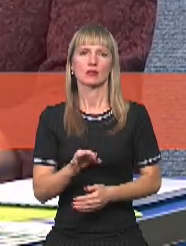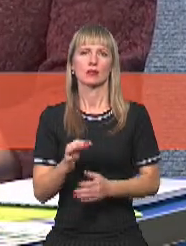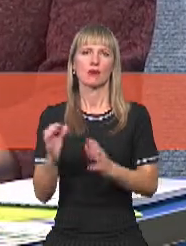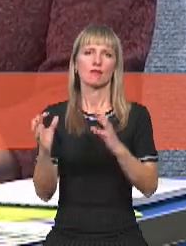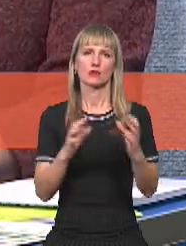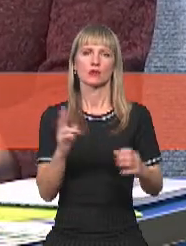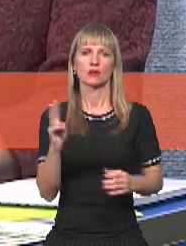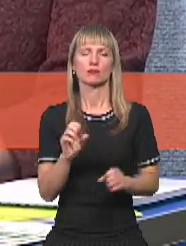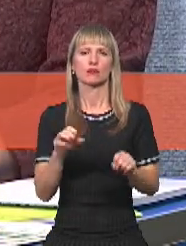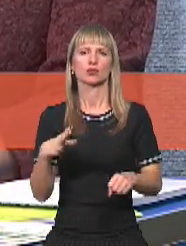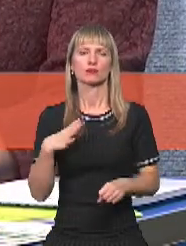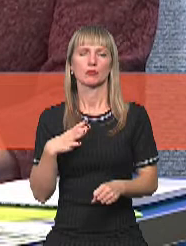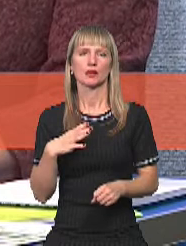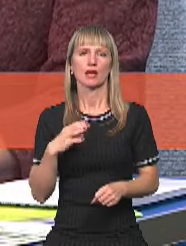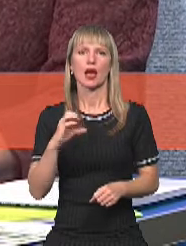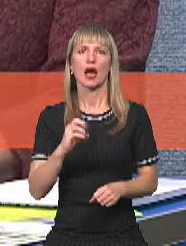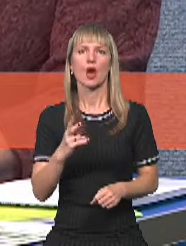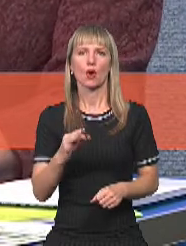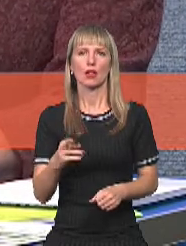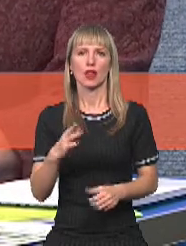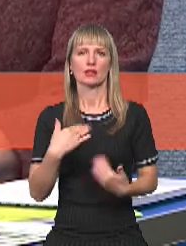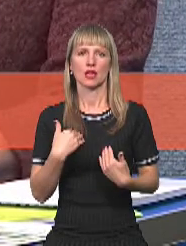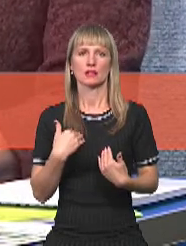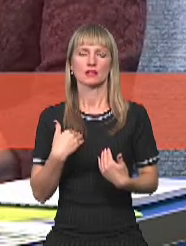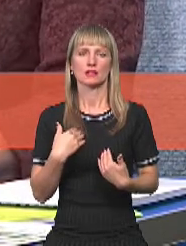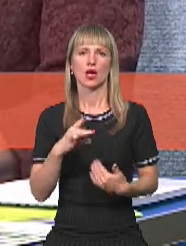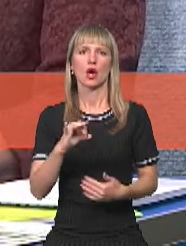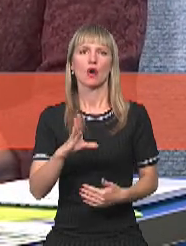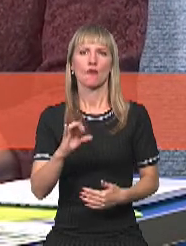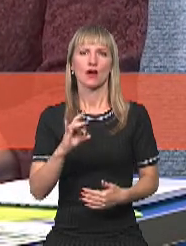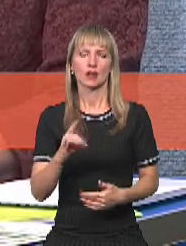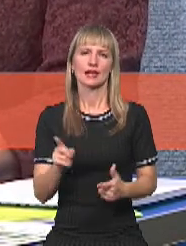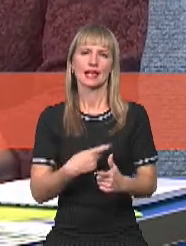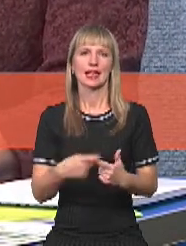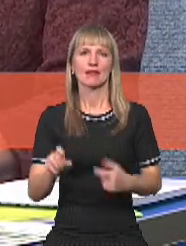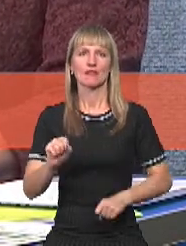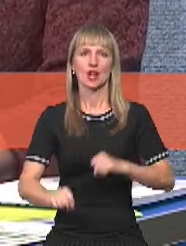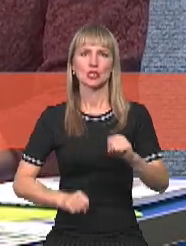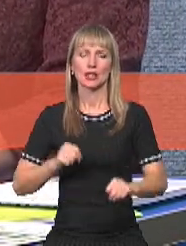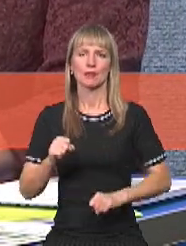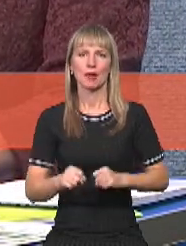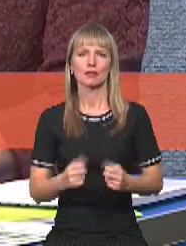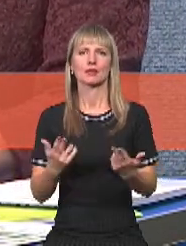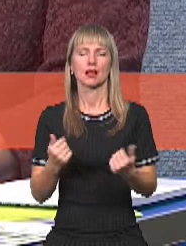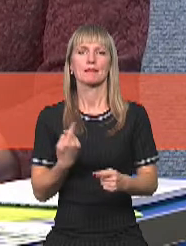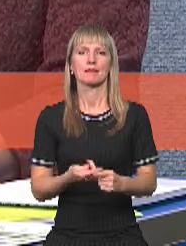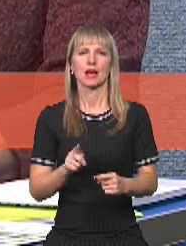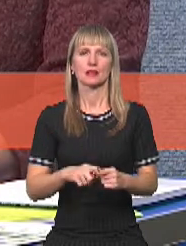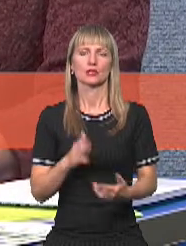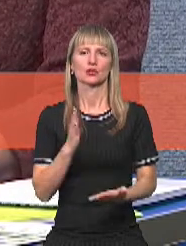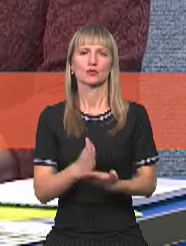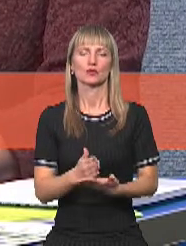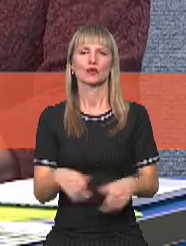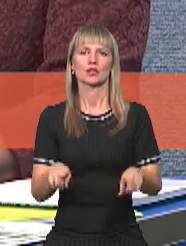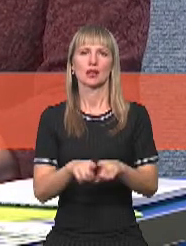тем, который может быть более-менее экологичным для нас. Зокрема, ровер або велосипед. Конечно. І поэтому как бы существует